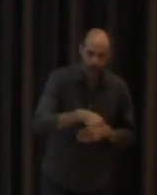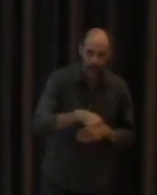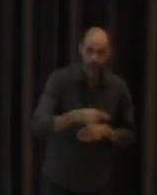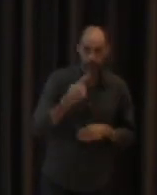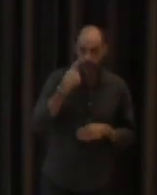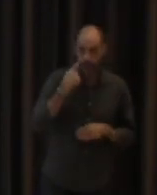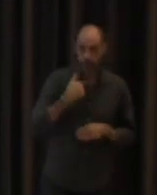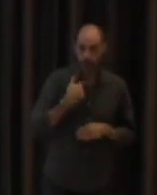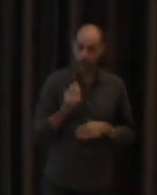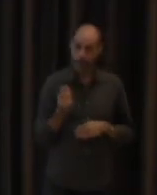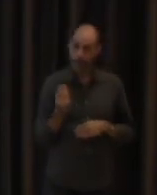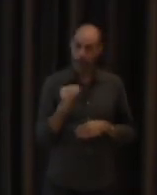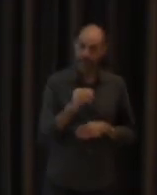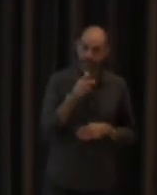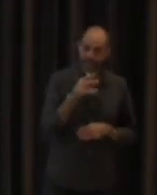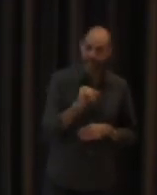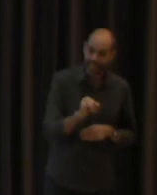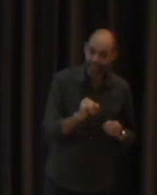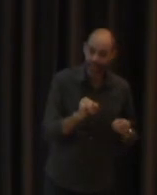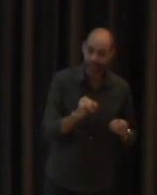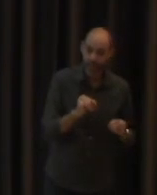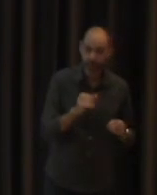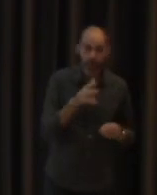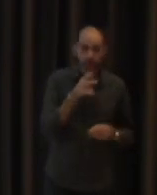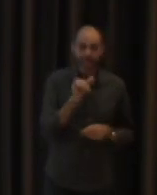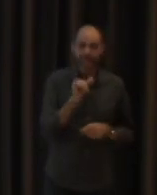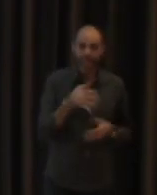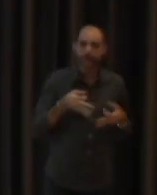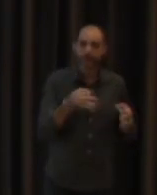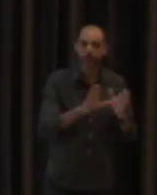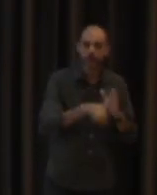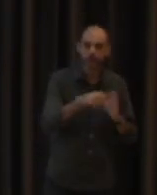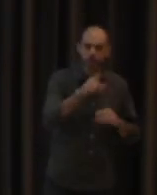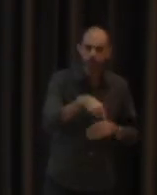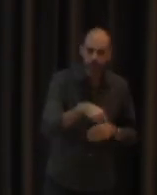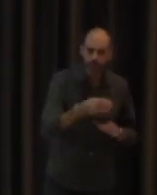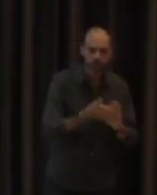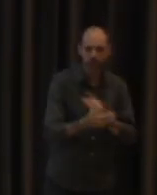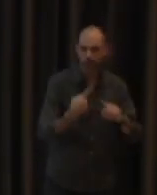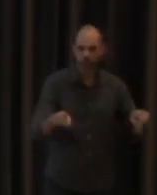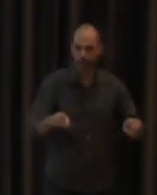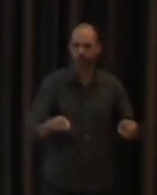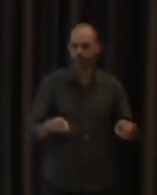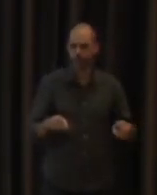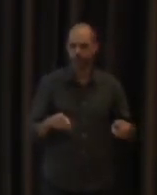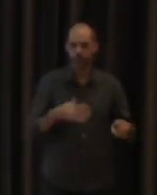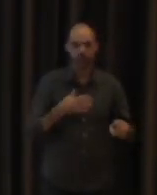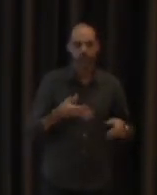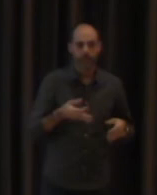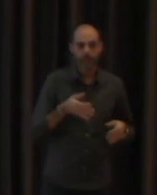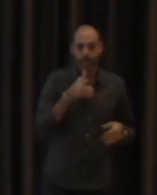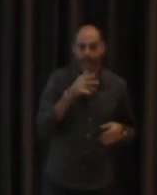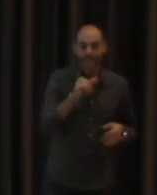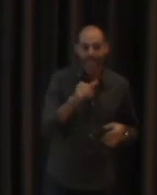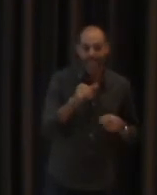Fixeu-vos que si afegíssim el pronom i arribaràs tard avui també, canviaria el significat, Semblaria que estem parlant de l'escola o de